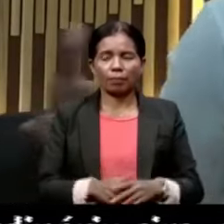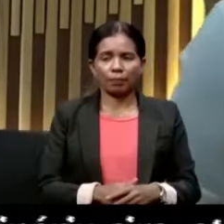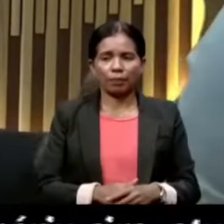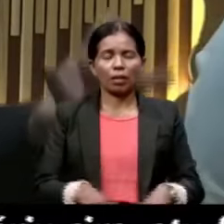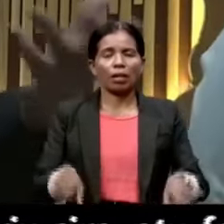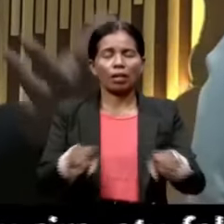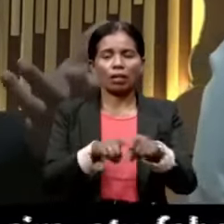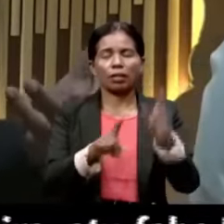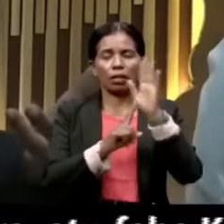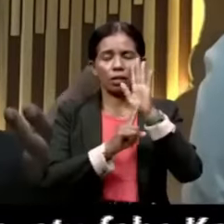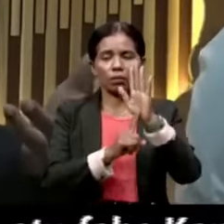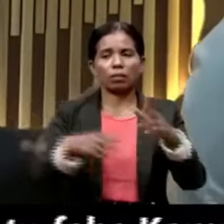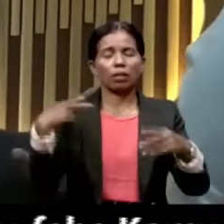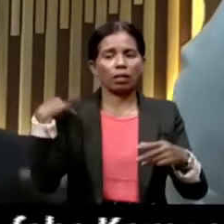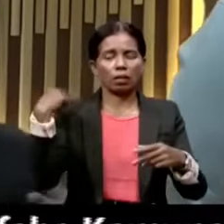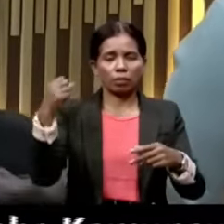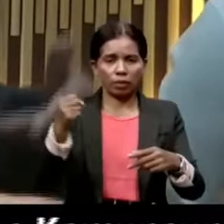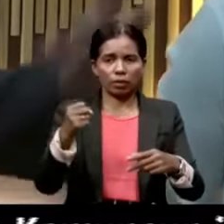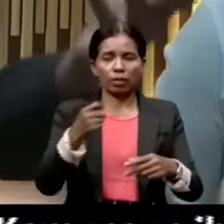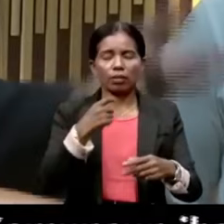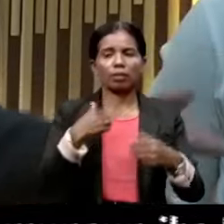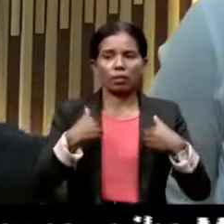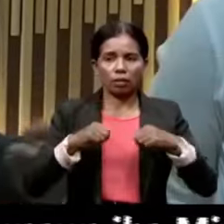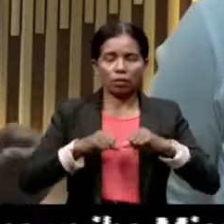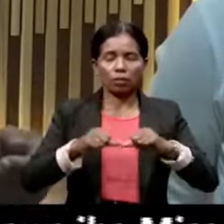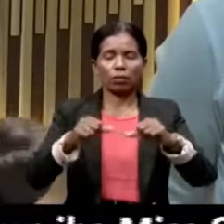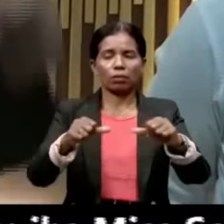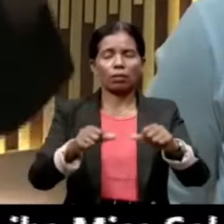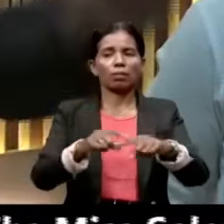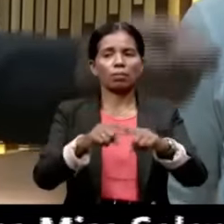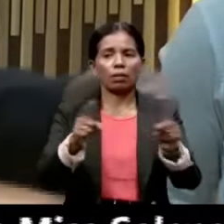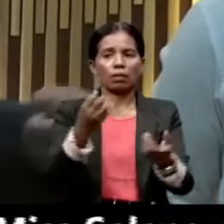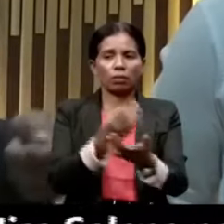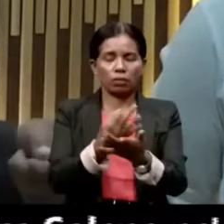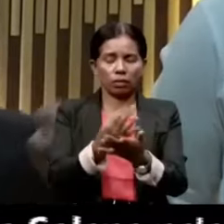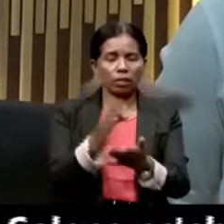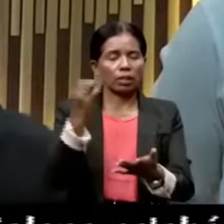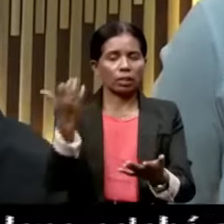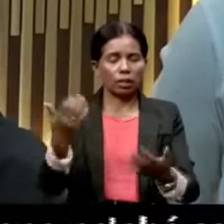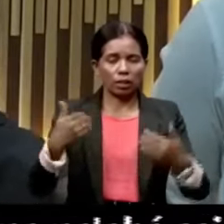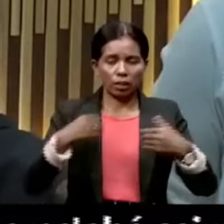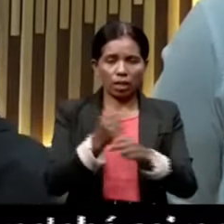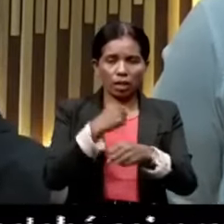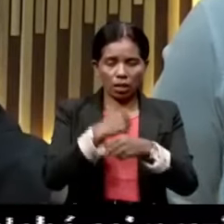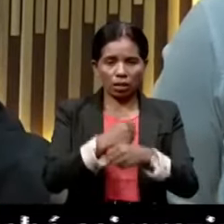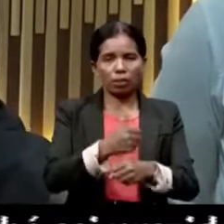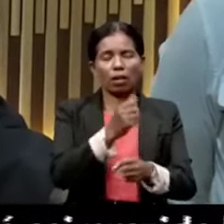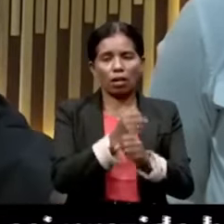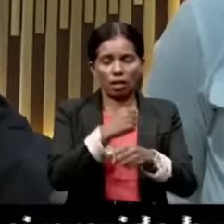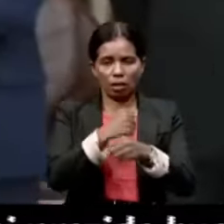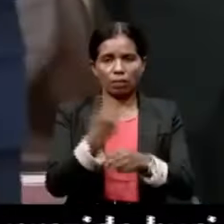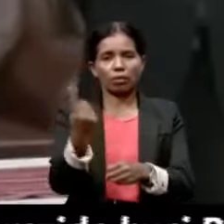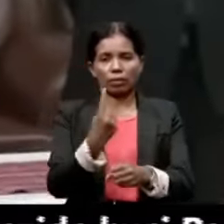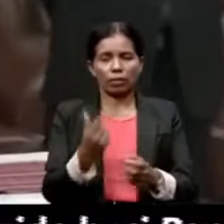Ανέσαν χατούτου δέτ, κυβίτ, ατού δέα, κοντινούω πα, μες όσο είχα, τάλλοντνε, χάλλοντνε, χάλλοντνε πα. E